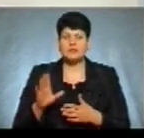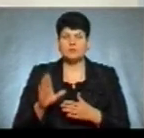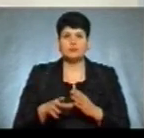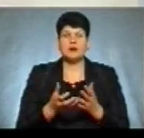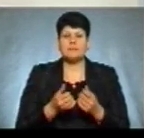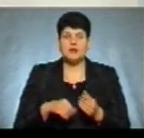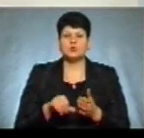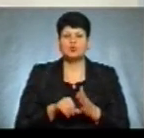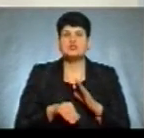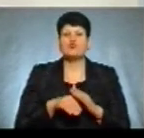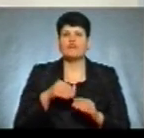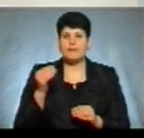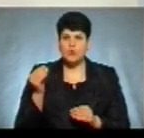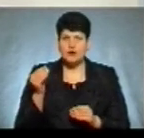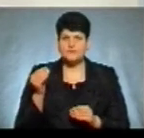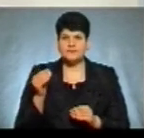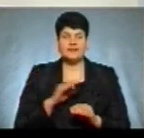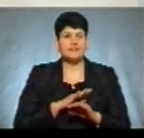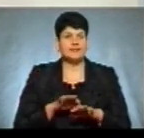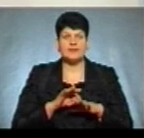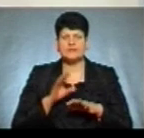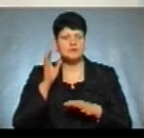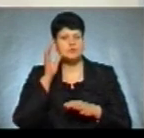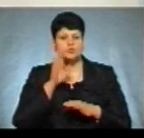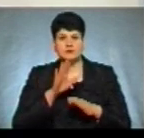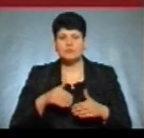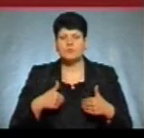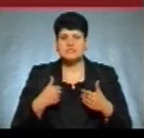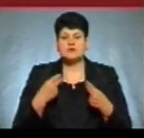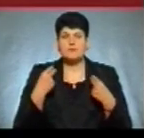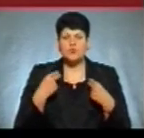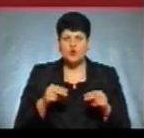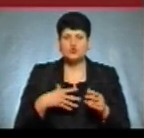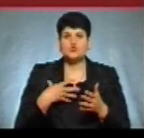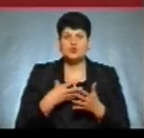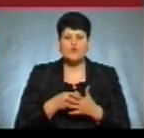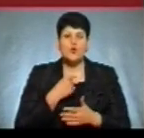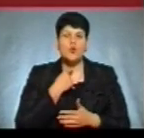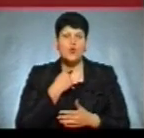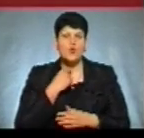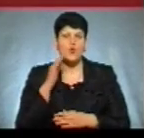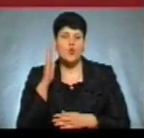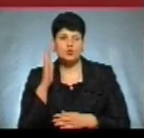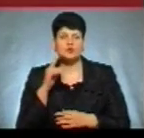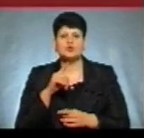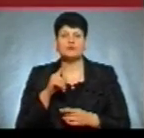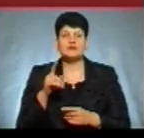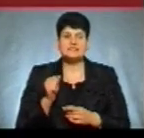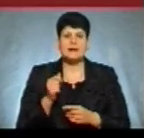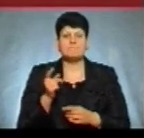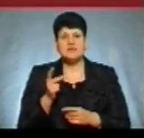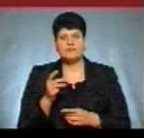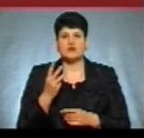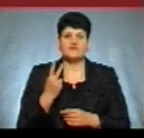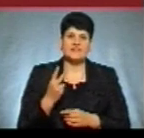виборах, не вестися на пропозиції продажу свого голосу, тому що за півтора чи там тисячу чи